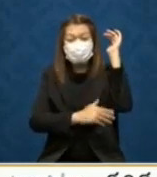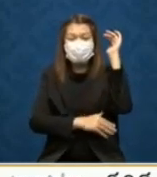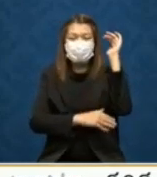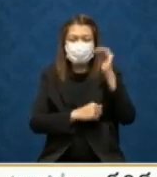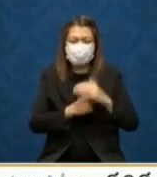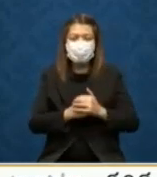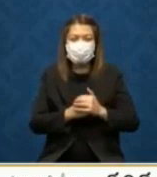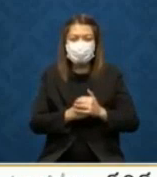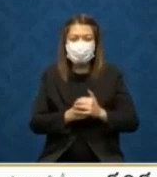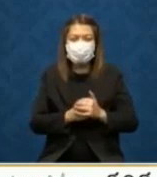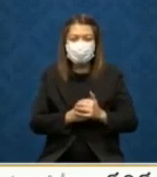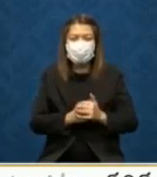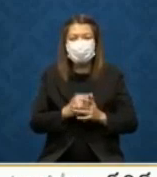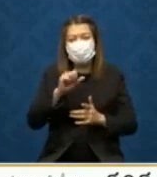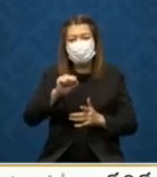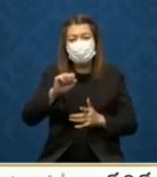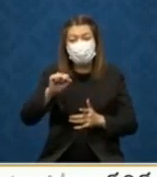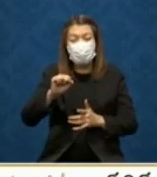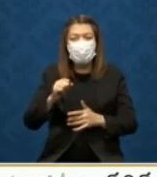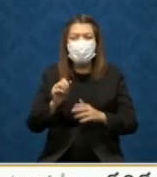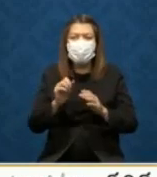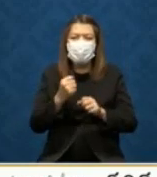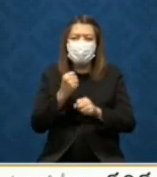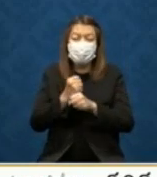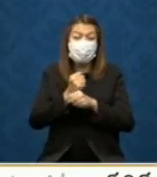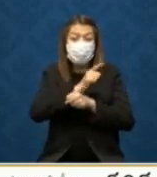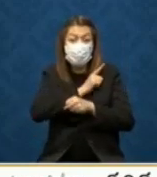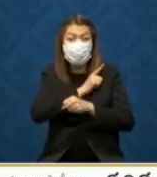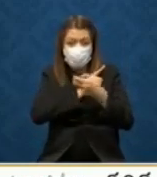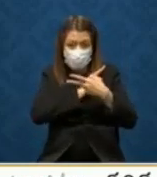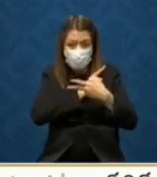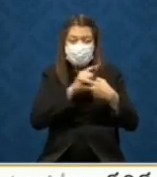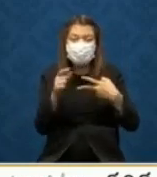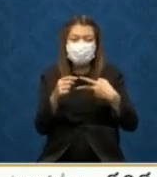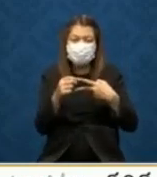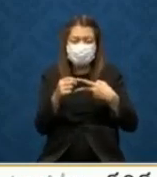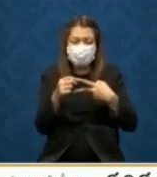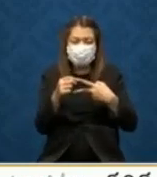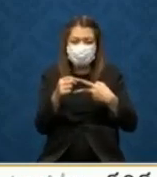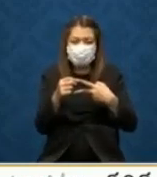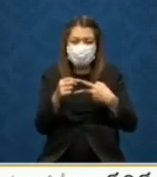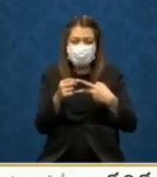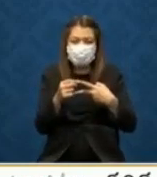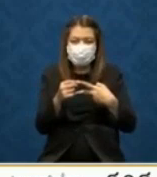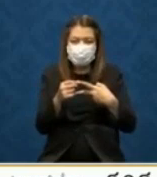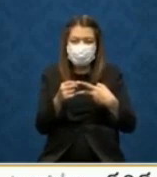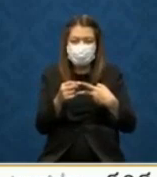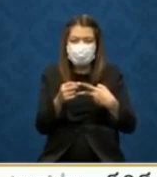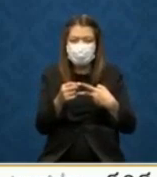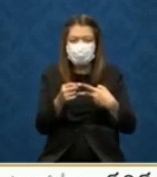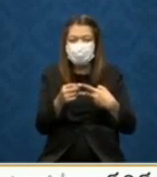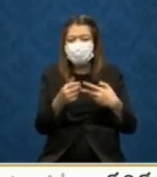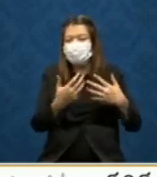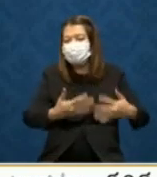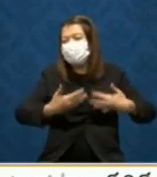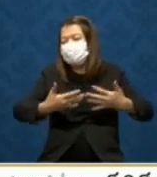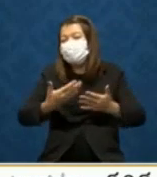ในพื้นที่ผมในนี้สสมีหน้าที่ 2อย่าง1เรียกผลประโยชน์จาก